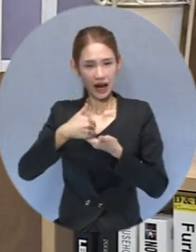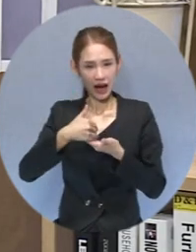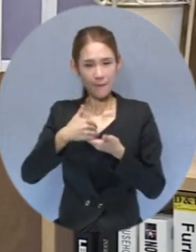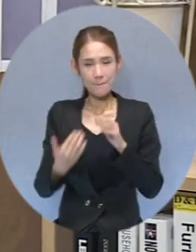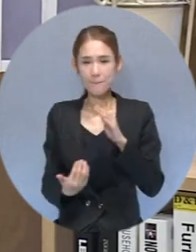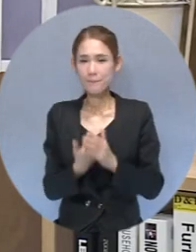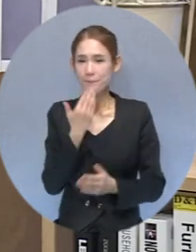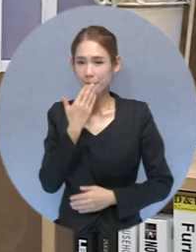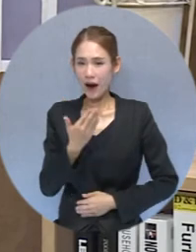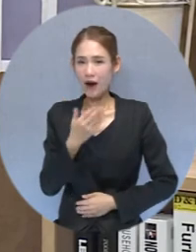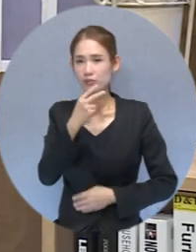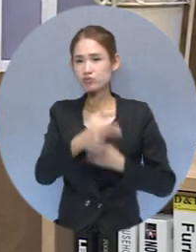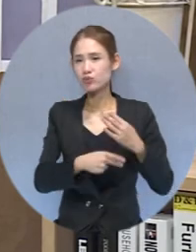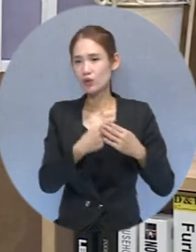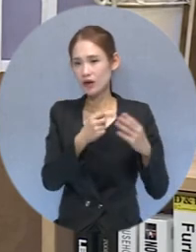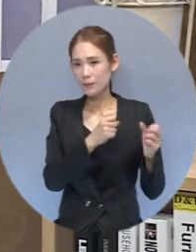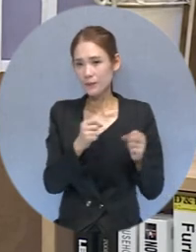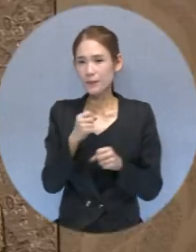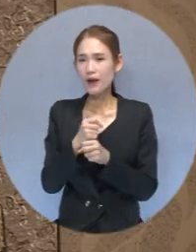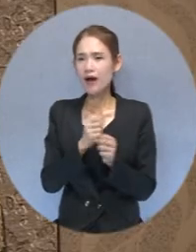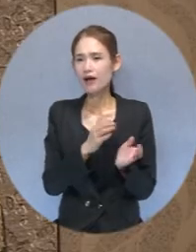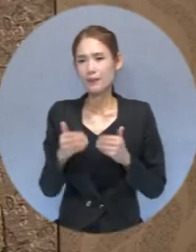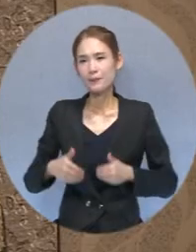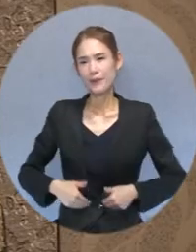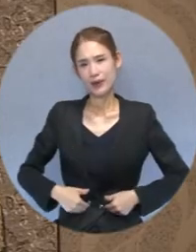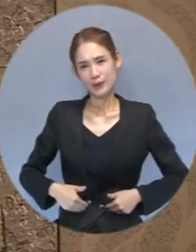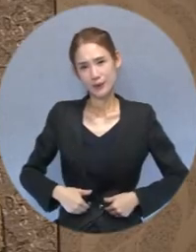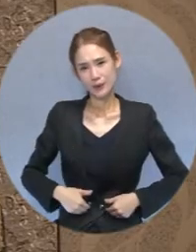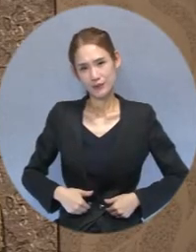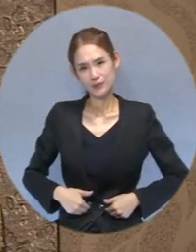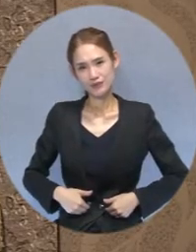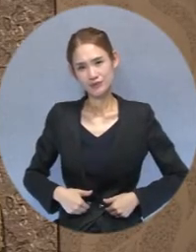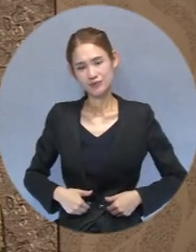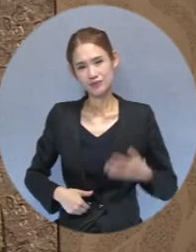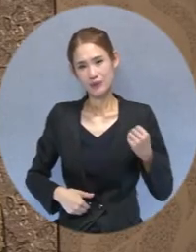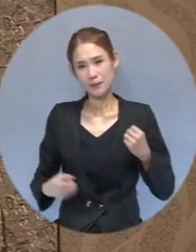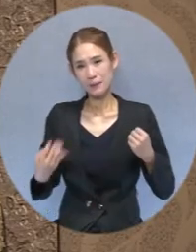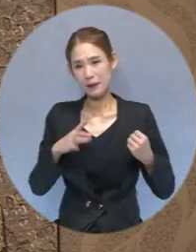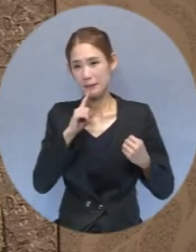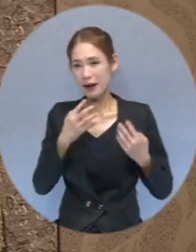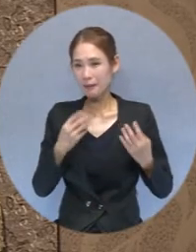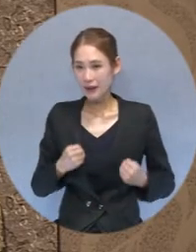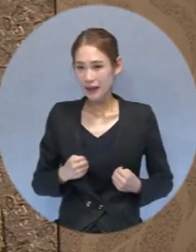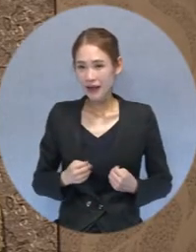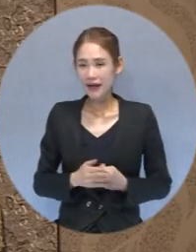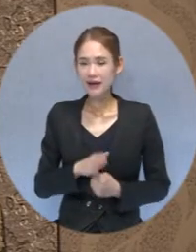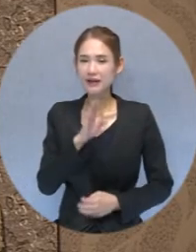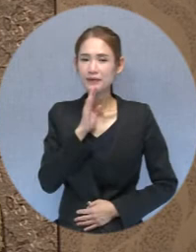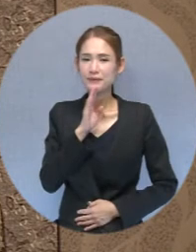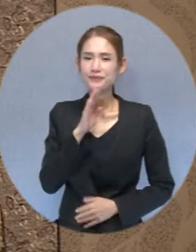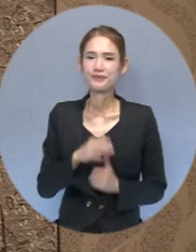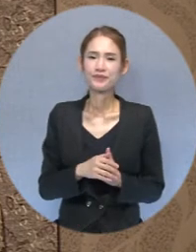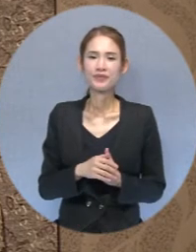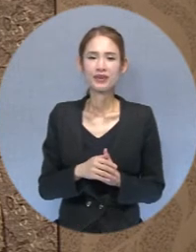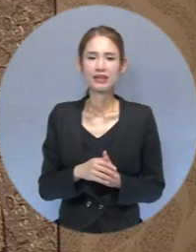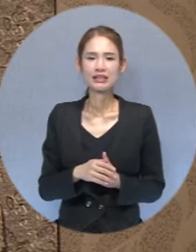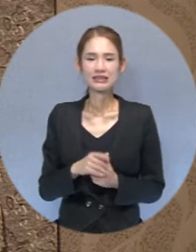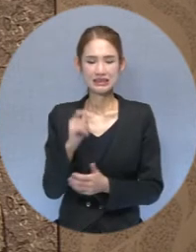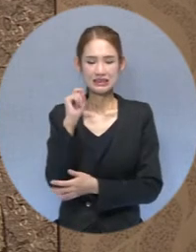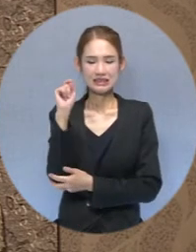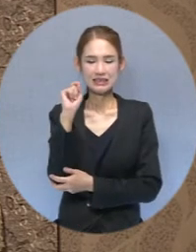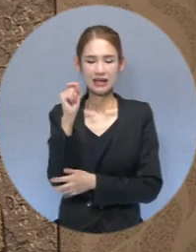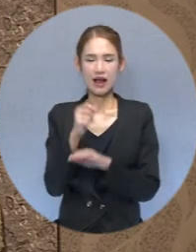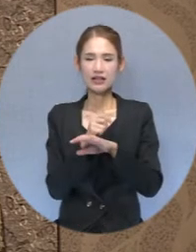그런 시스템이 좀 마련되면 좋을 것 같다는 생각이 많이 드는데요. 또 많이 얘기하죠. 네. 근데 이게 우리 기사님들도 감정